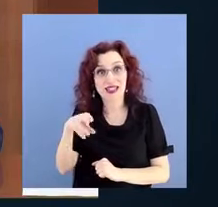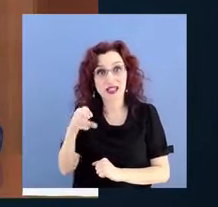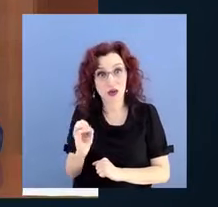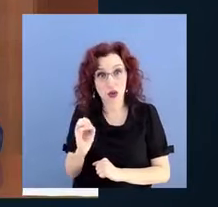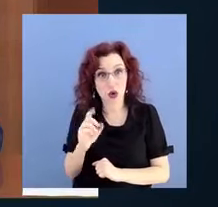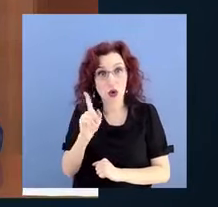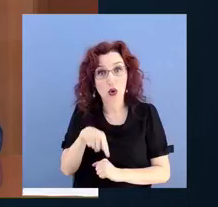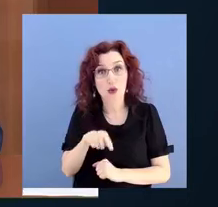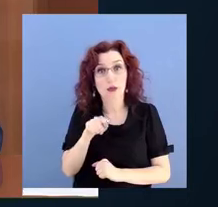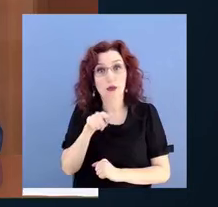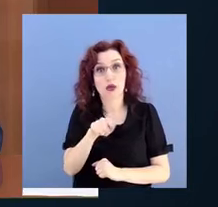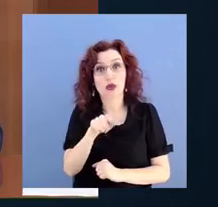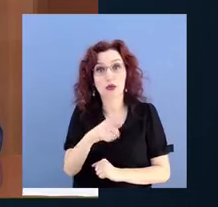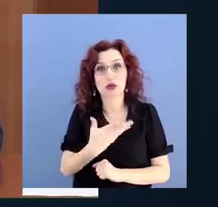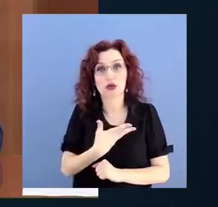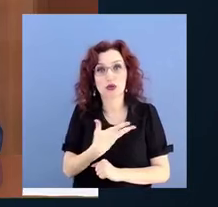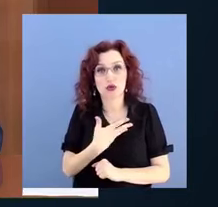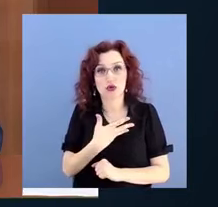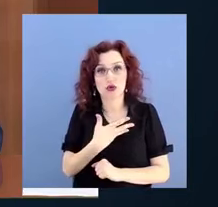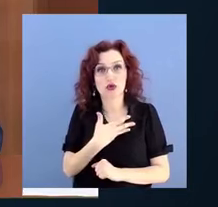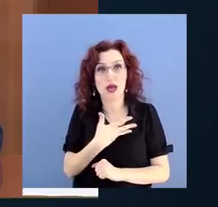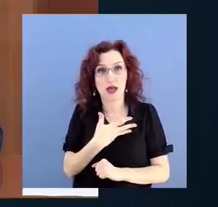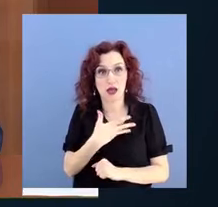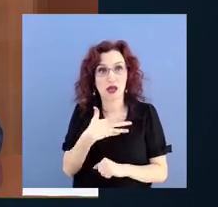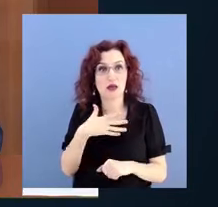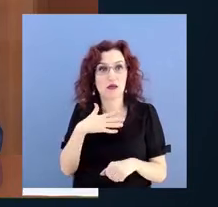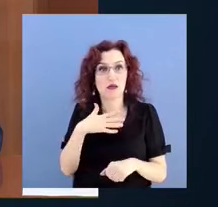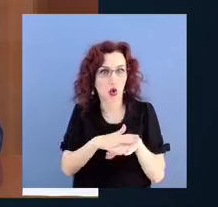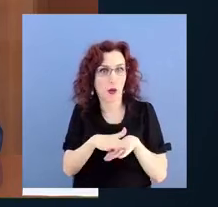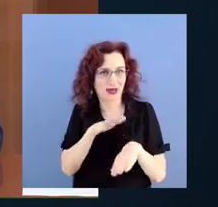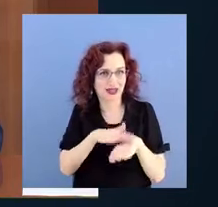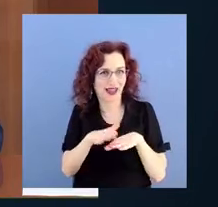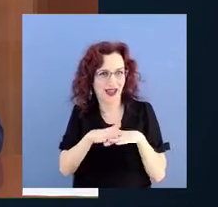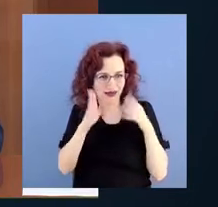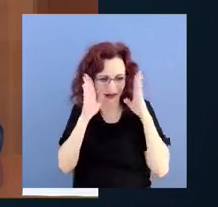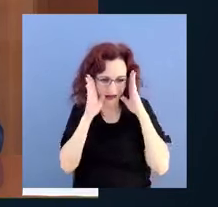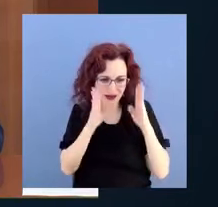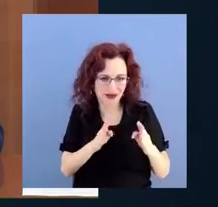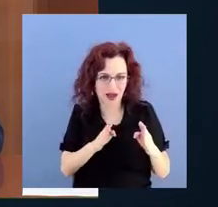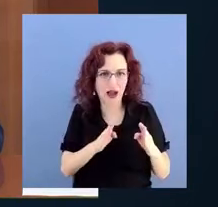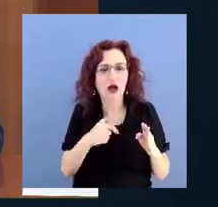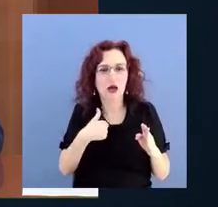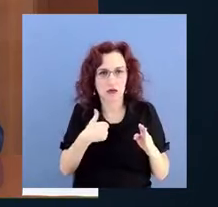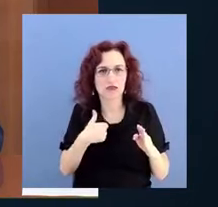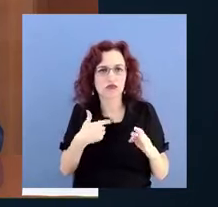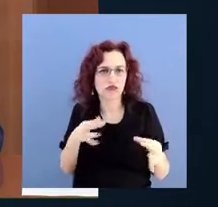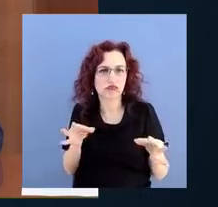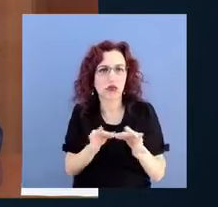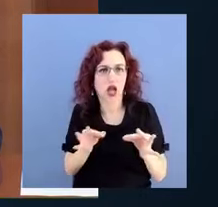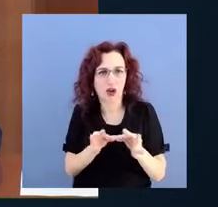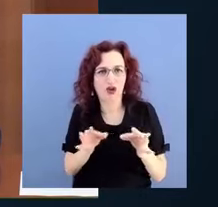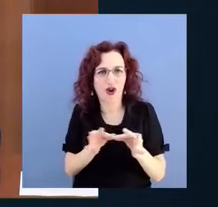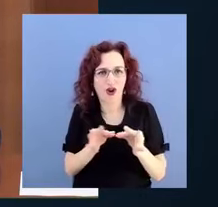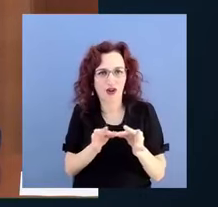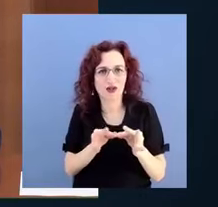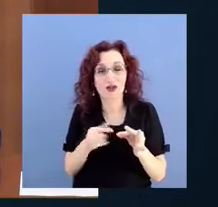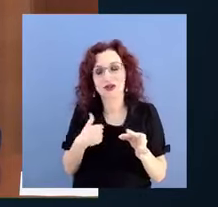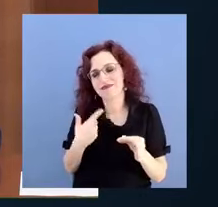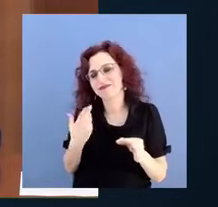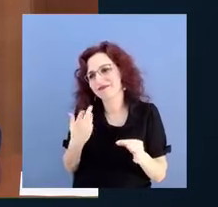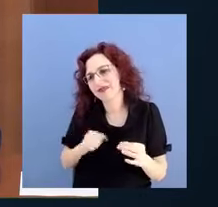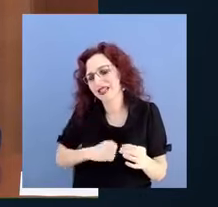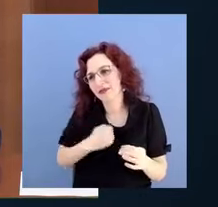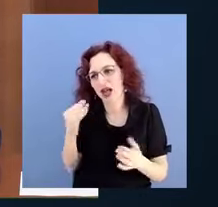per competenza sulla materia e ha sposato l'iniziativa e ci dispiace che non possa ancora essere presente come confidiamo su un